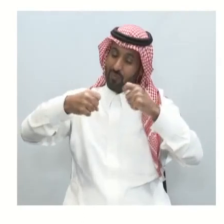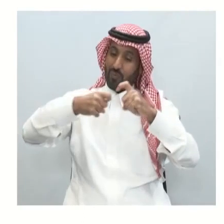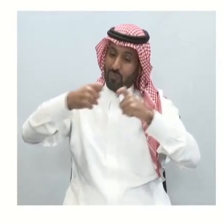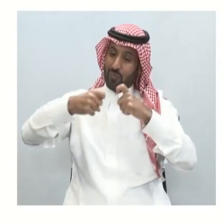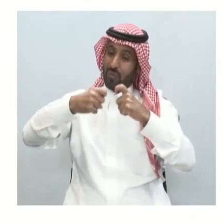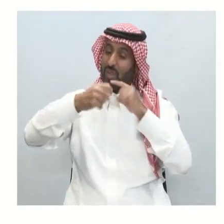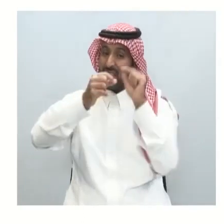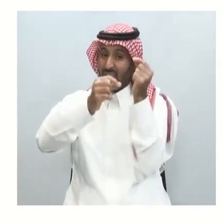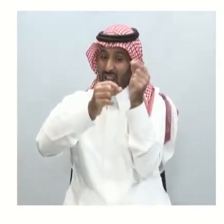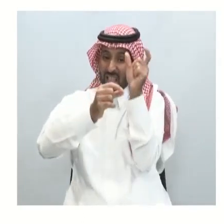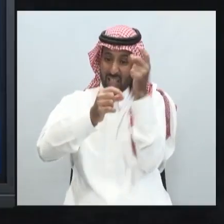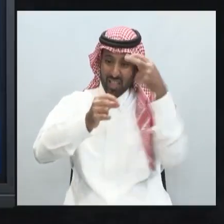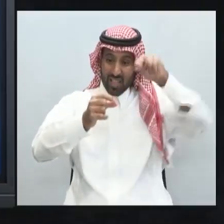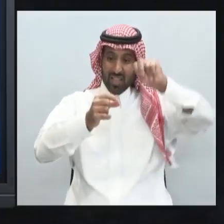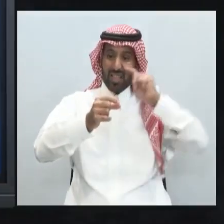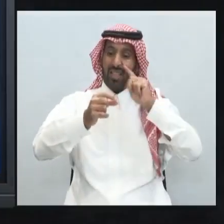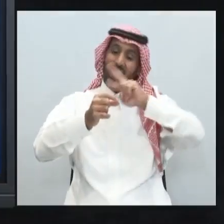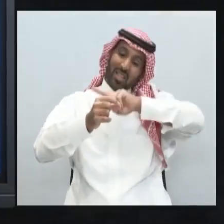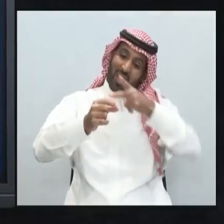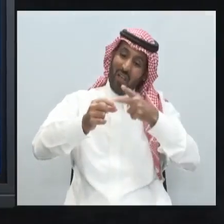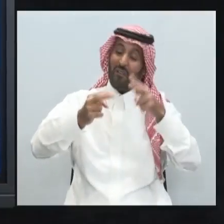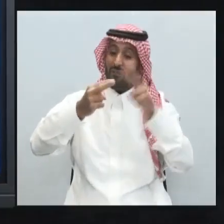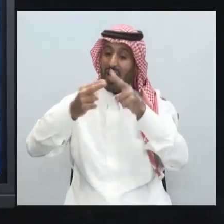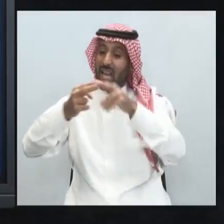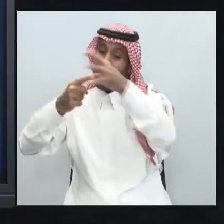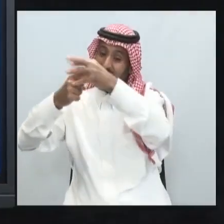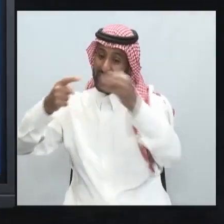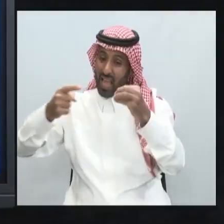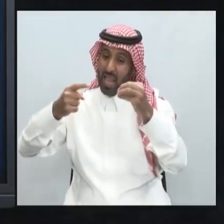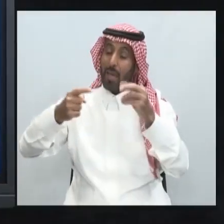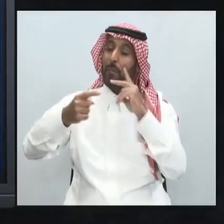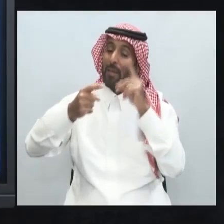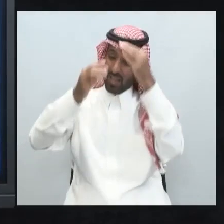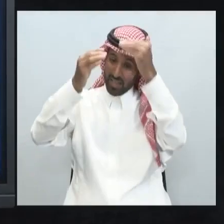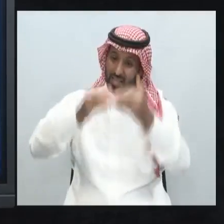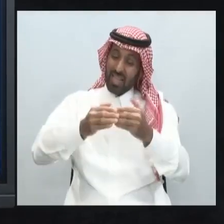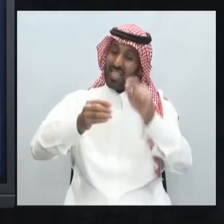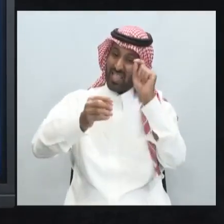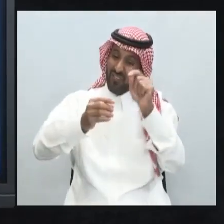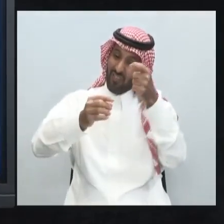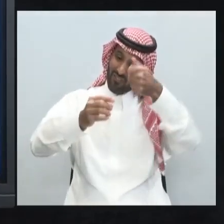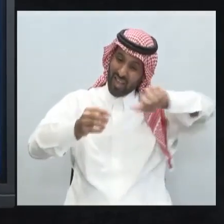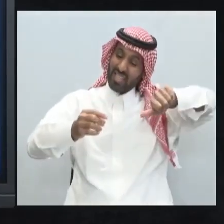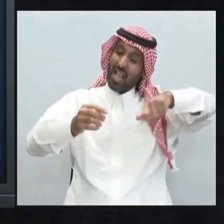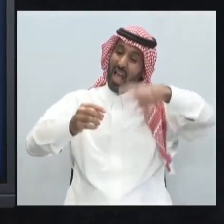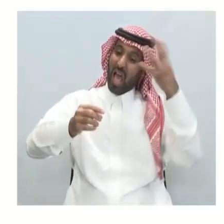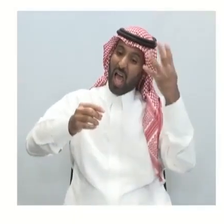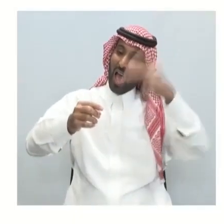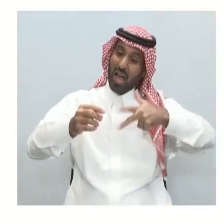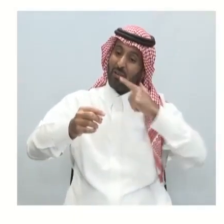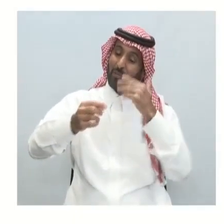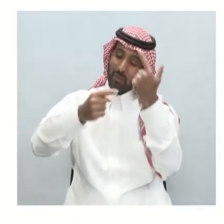على ذره النيتروجين هناك فرق في الكهروسالبيه بين الهيدروجين والنيتروجين تساوي 0.84